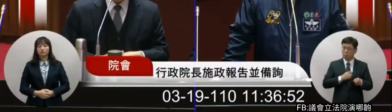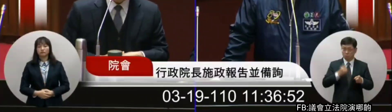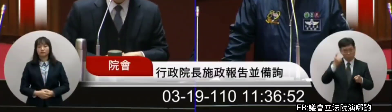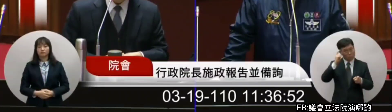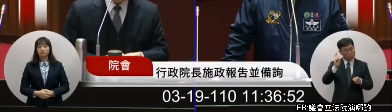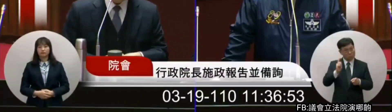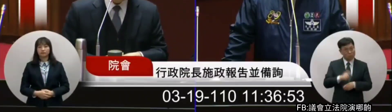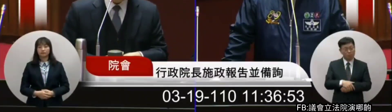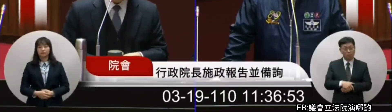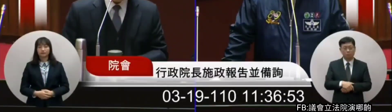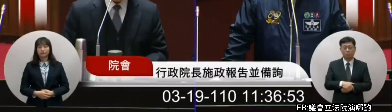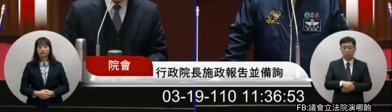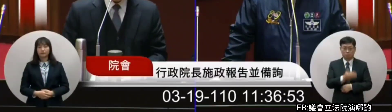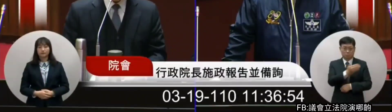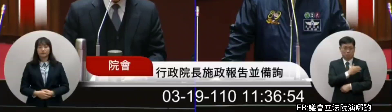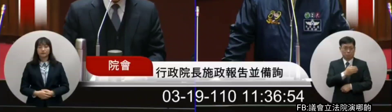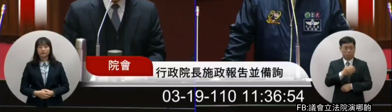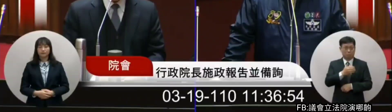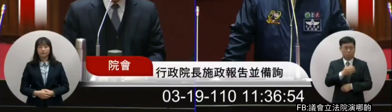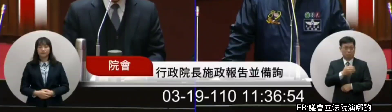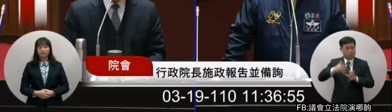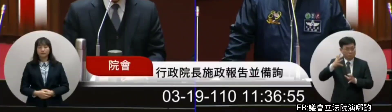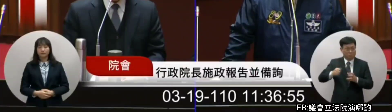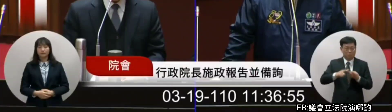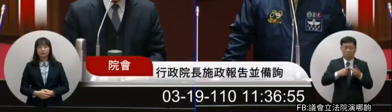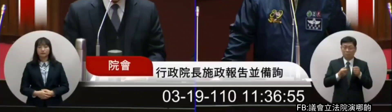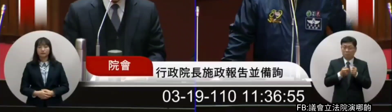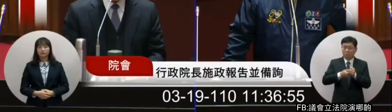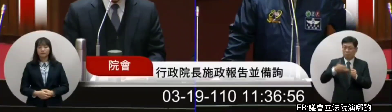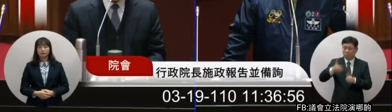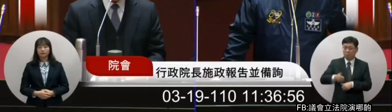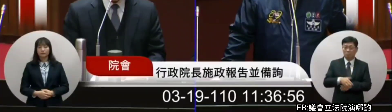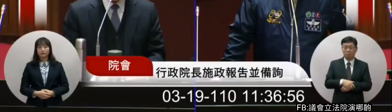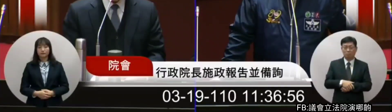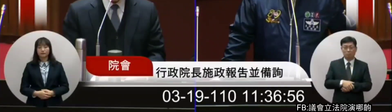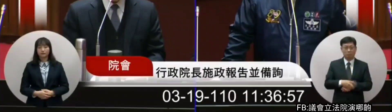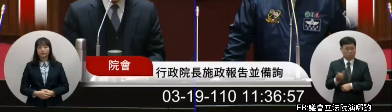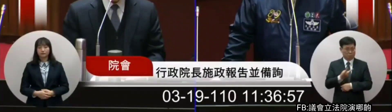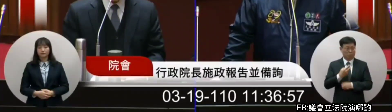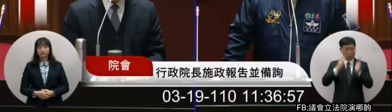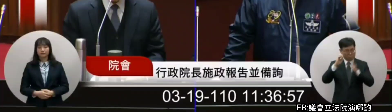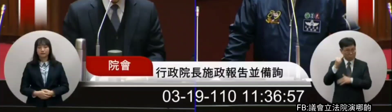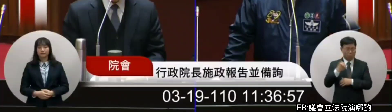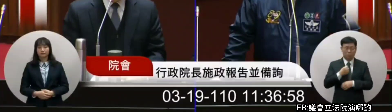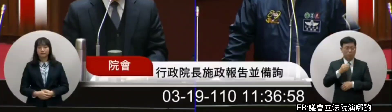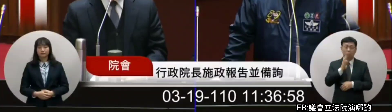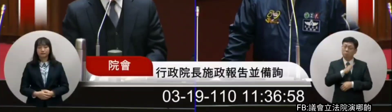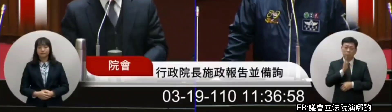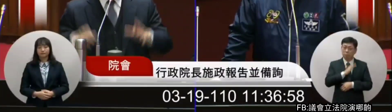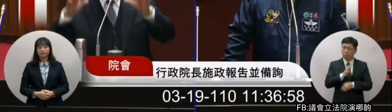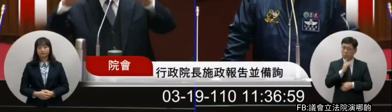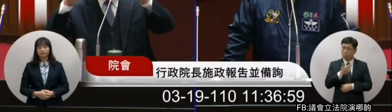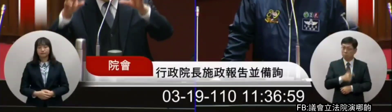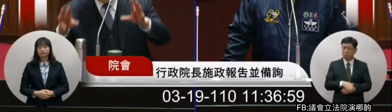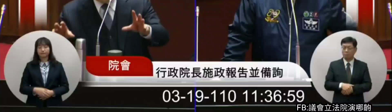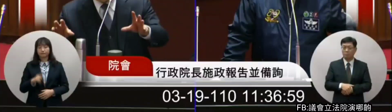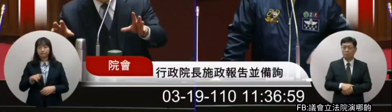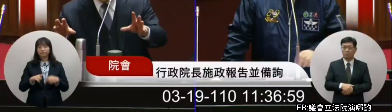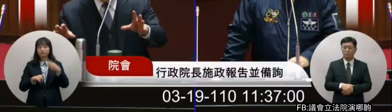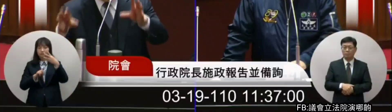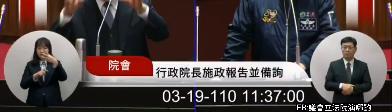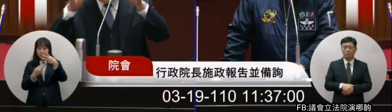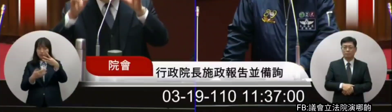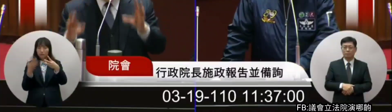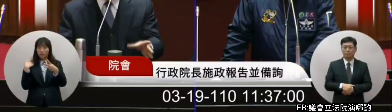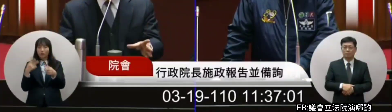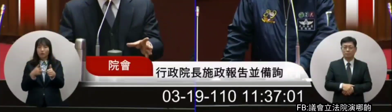意思就是，陈总统、陈前总统跟吕副总统的正义就不重要喽？ 这是319枪